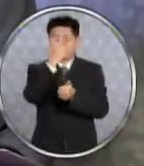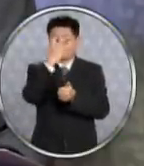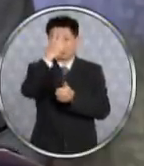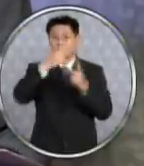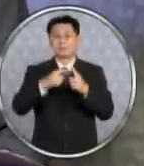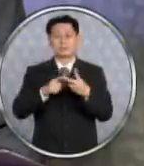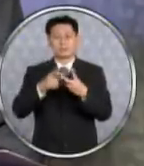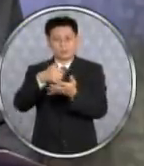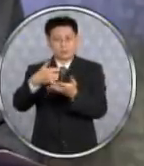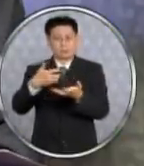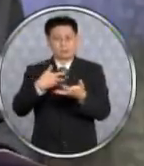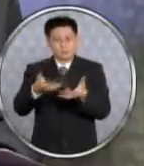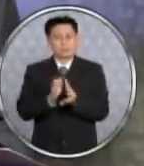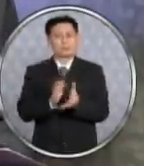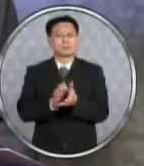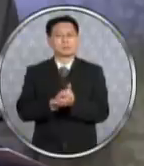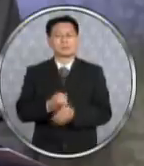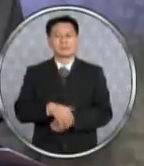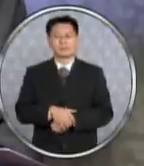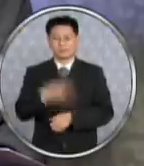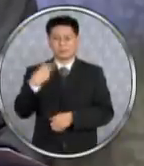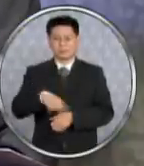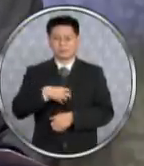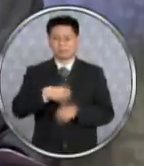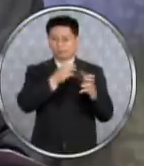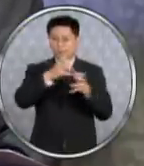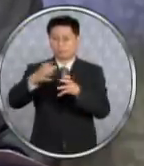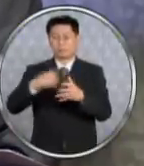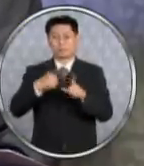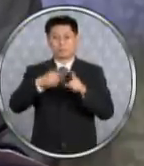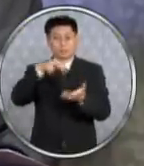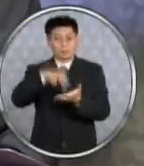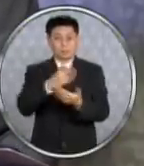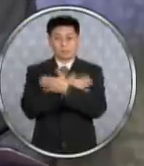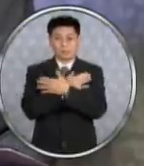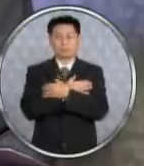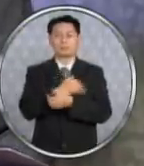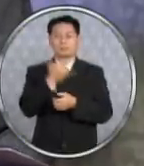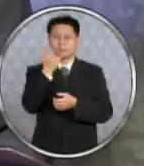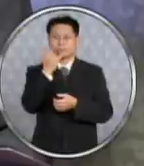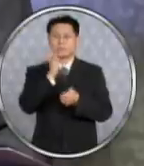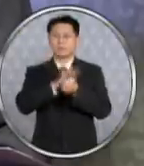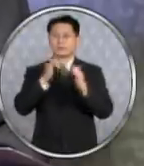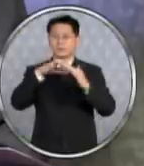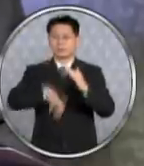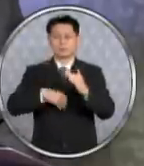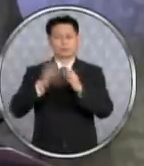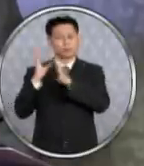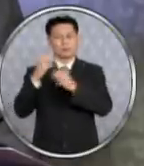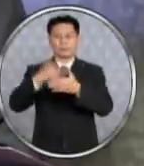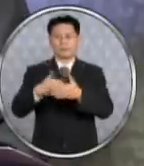们的弱势者。我也要普设公共的托育机构，来减轻家庭的负